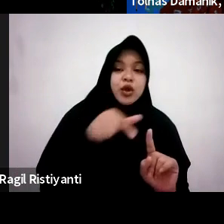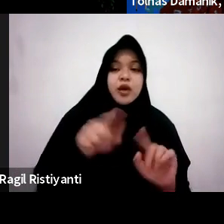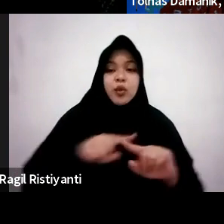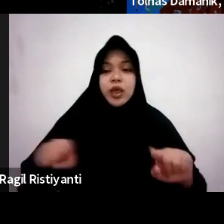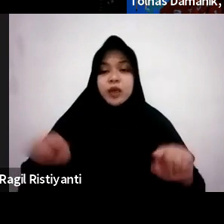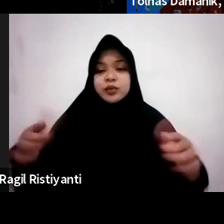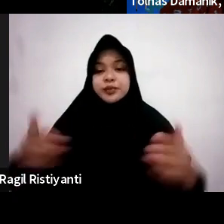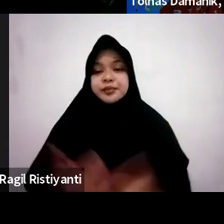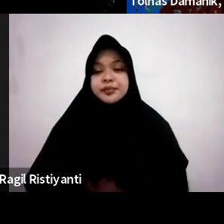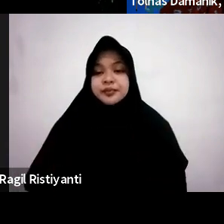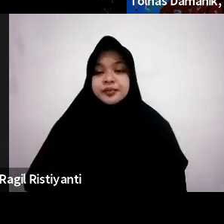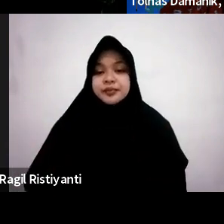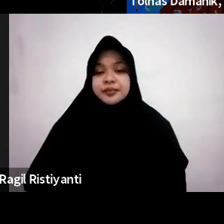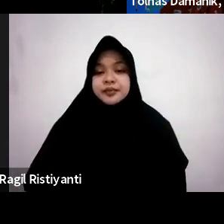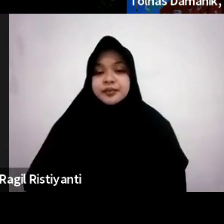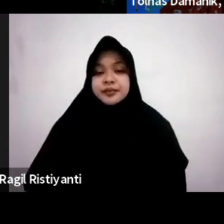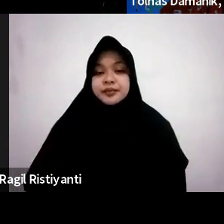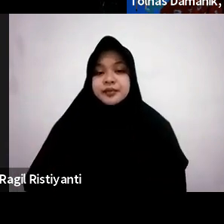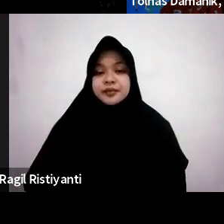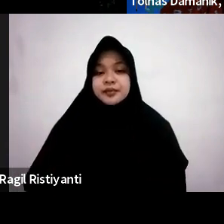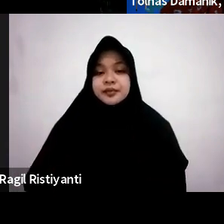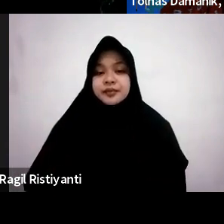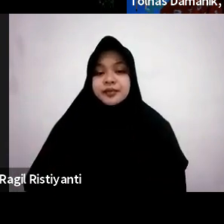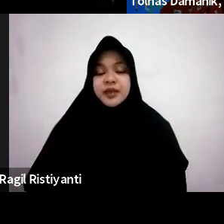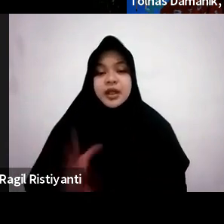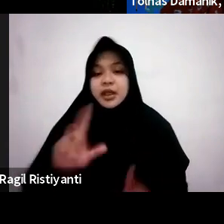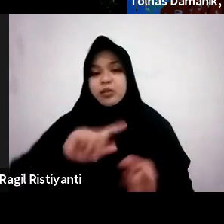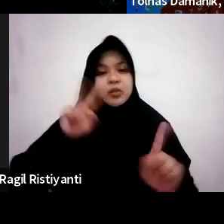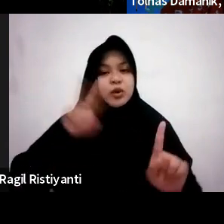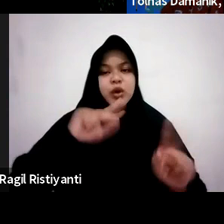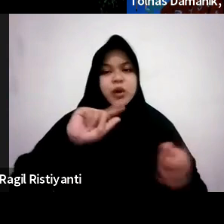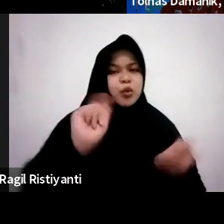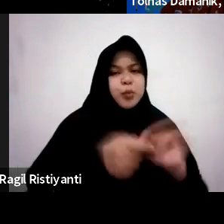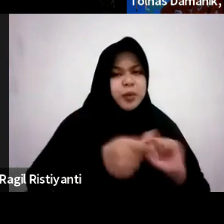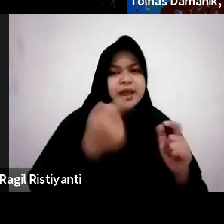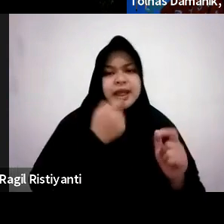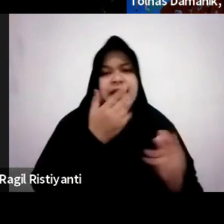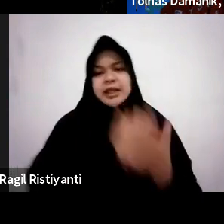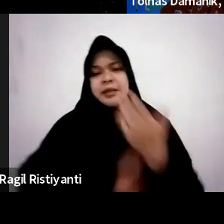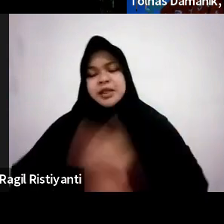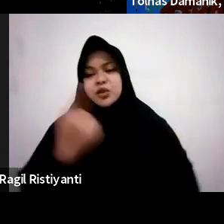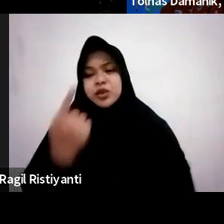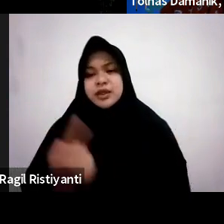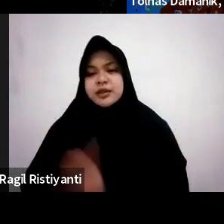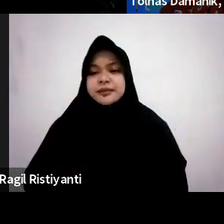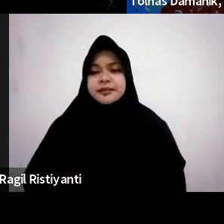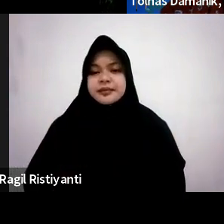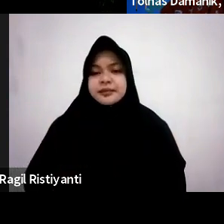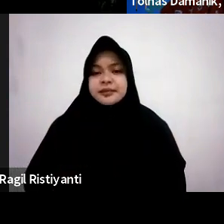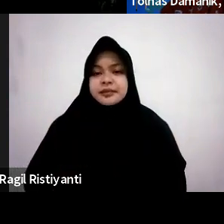melatih Hai itu tidak serta-merta akan merubah cara pandang mereka tentang tentang disabilitas itu sendiri itu sedemikian